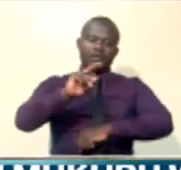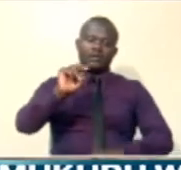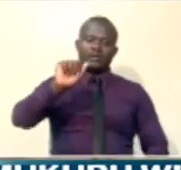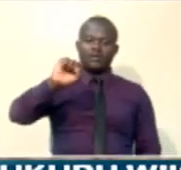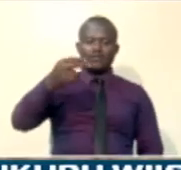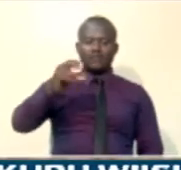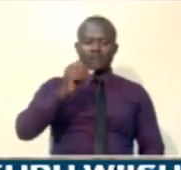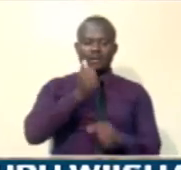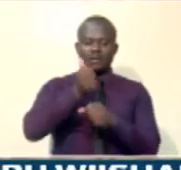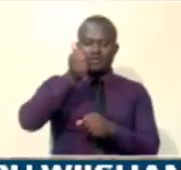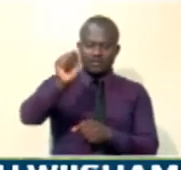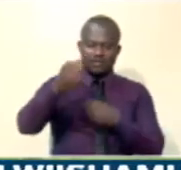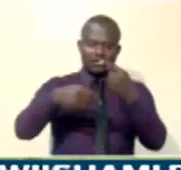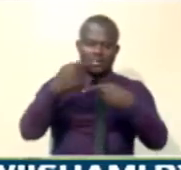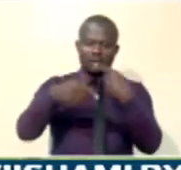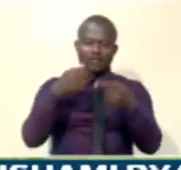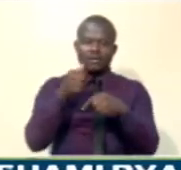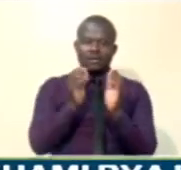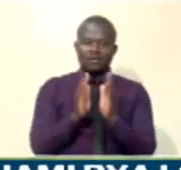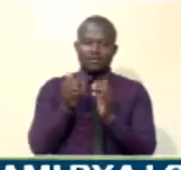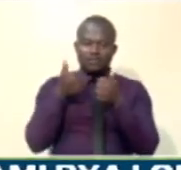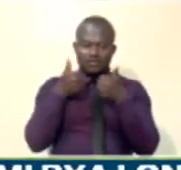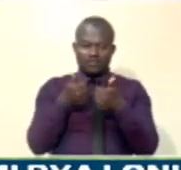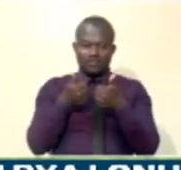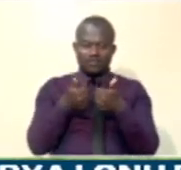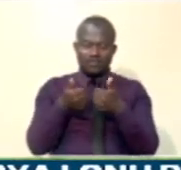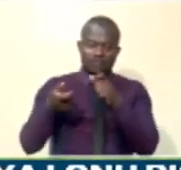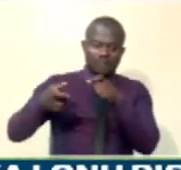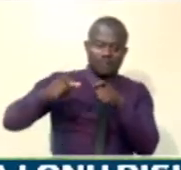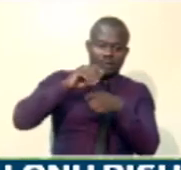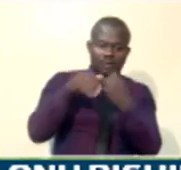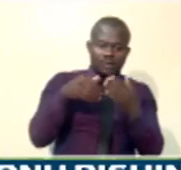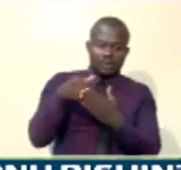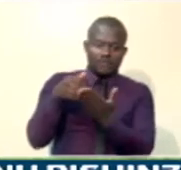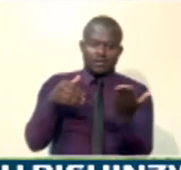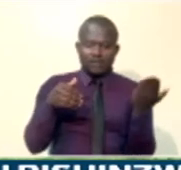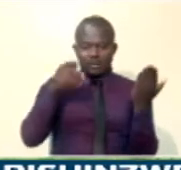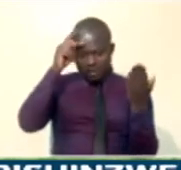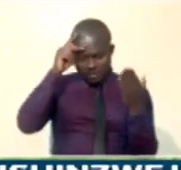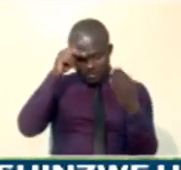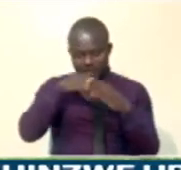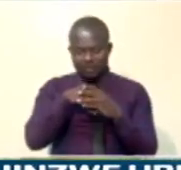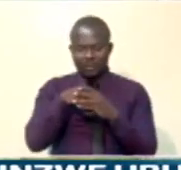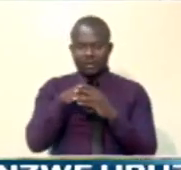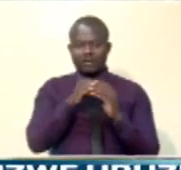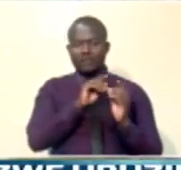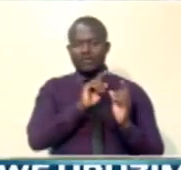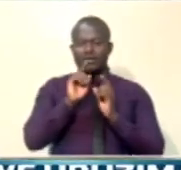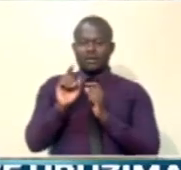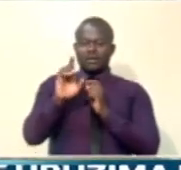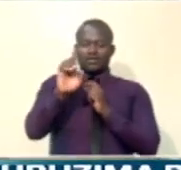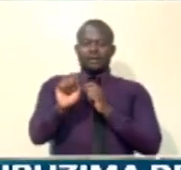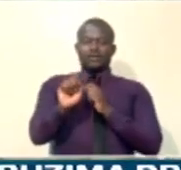Nasho ku kazi bakomeje gutunganya ko kongerera ubumenyi abasirikare. Lieutenant General Mubaraka